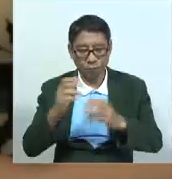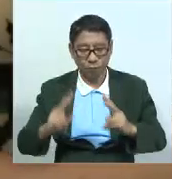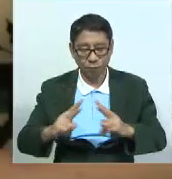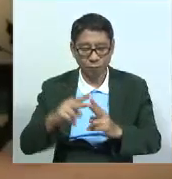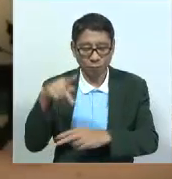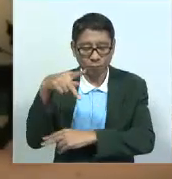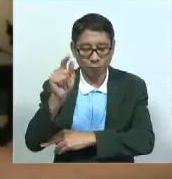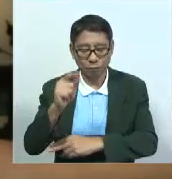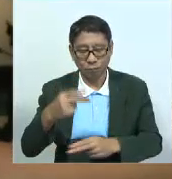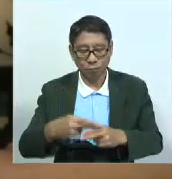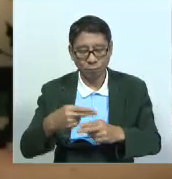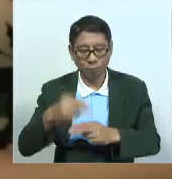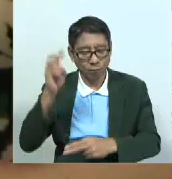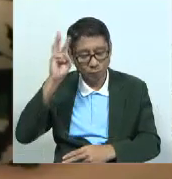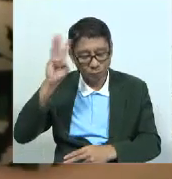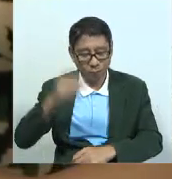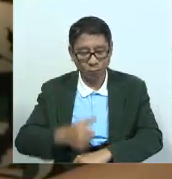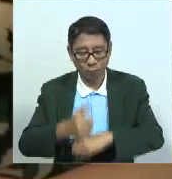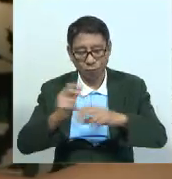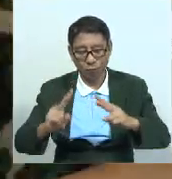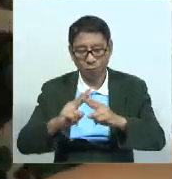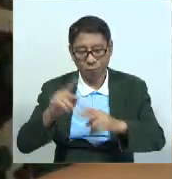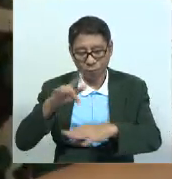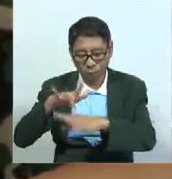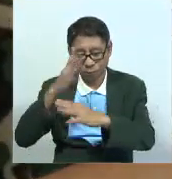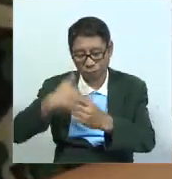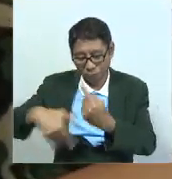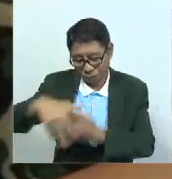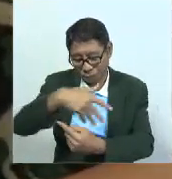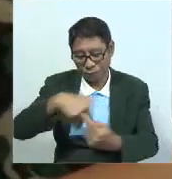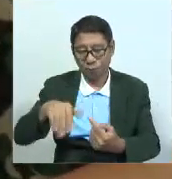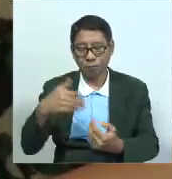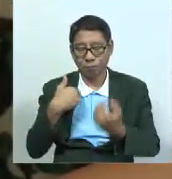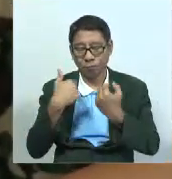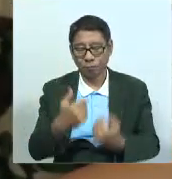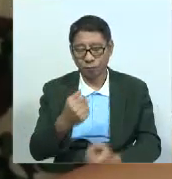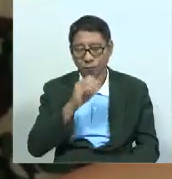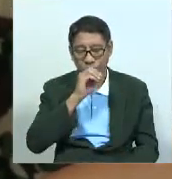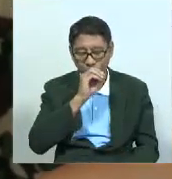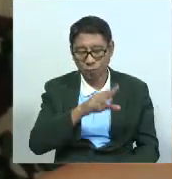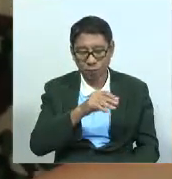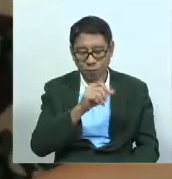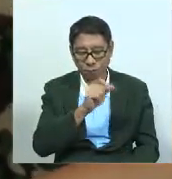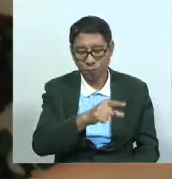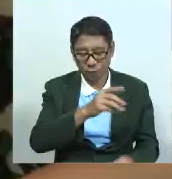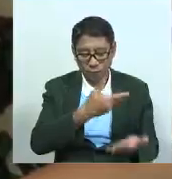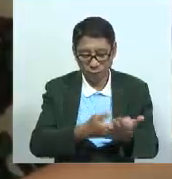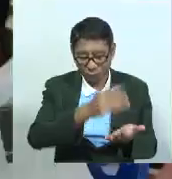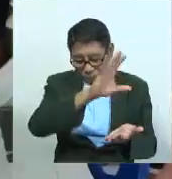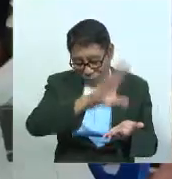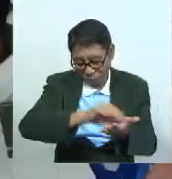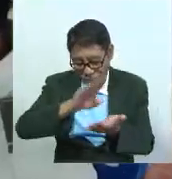ไม้บอกว่านายวราวุฒิศิลปะอาชารัฐมนตรีว่าการกระทรวงทรัพยากรธรรมชาติและสิ่งแวดล้อมสั่งการด่วนนะครับให้ไปรวบรวม